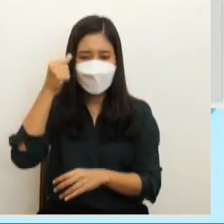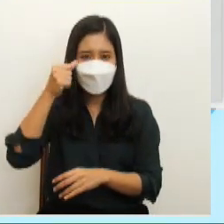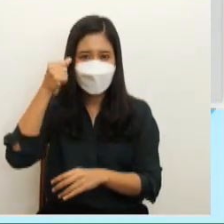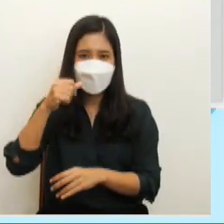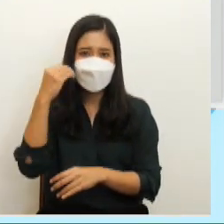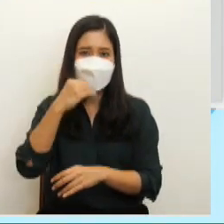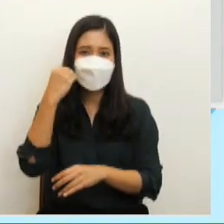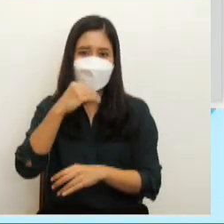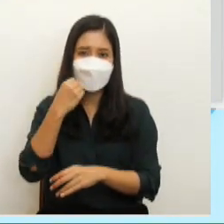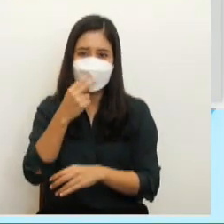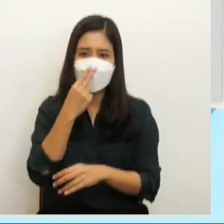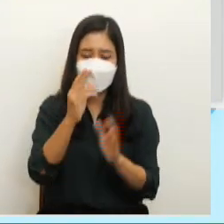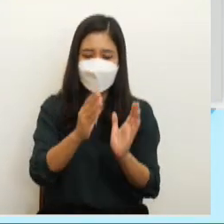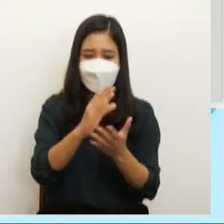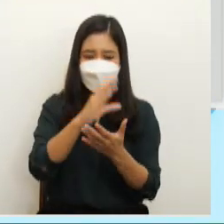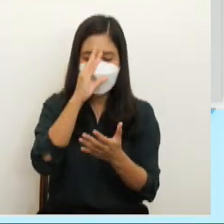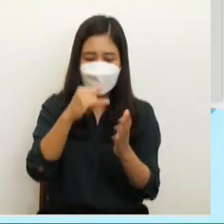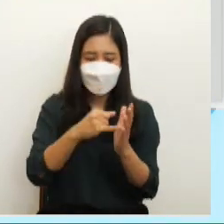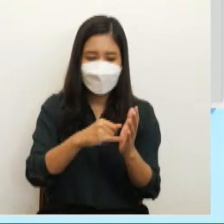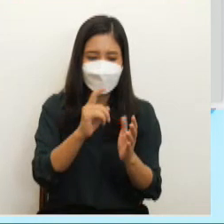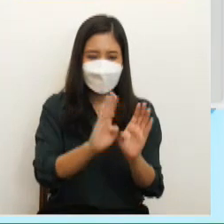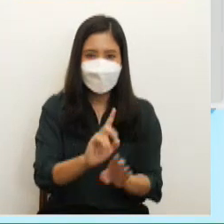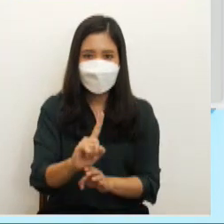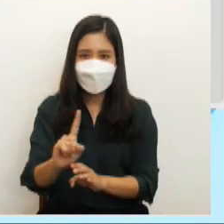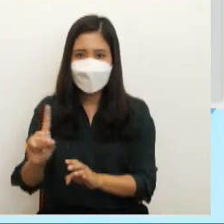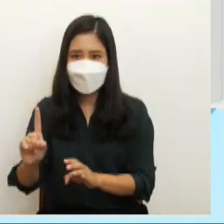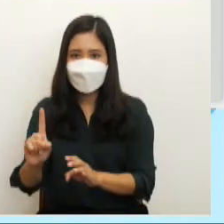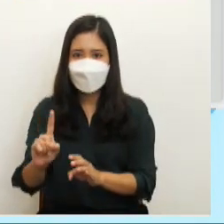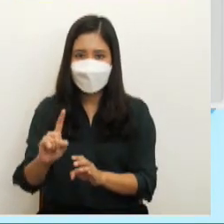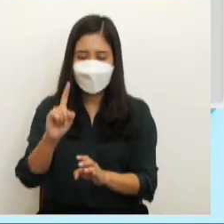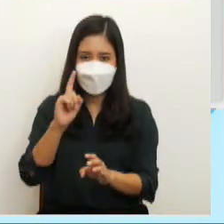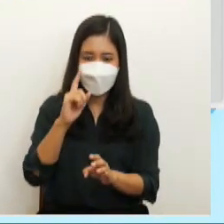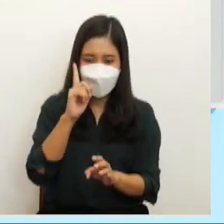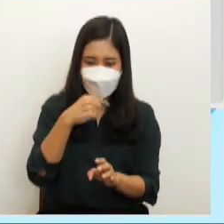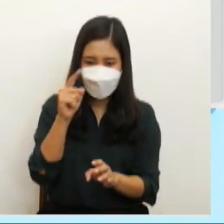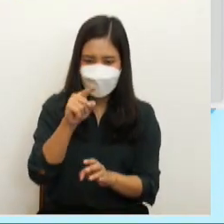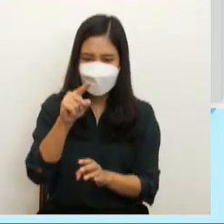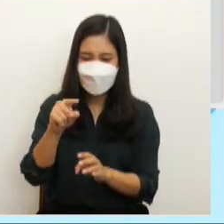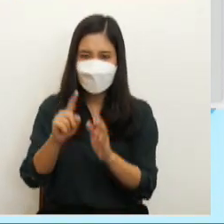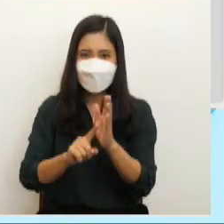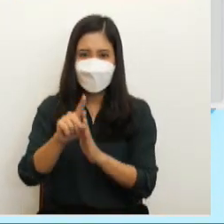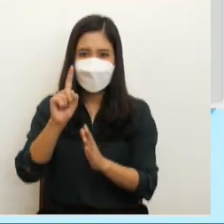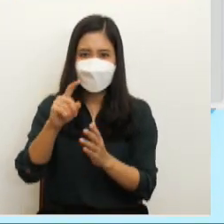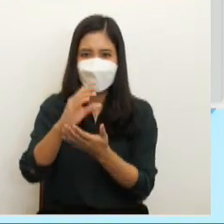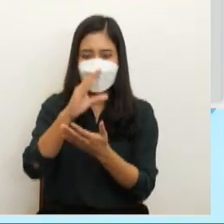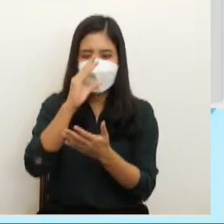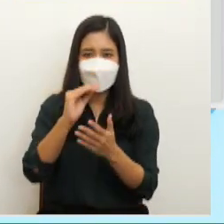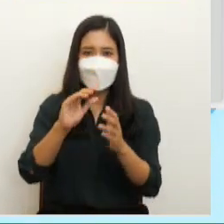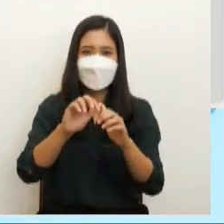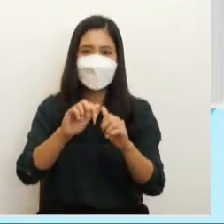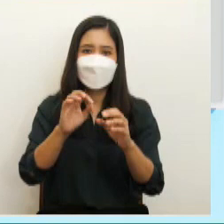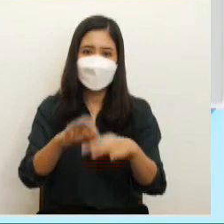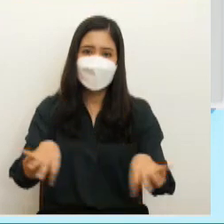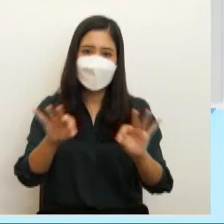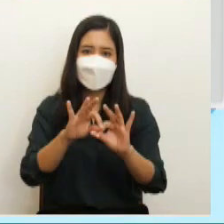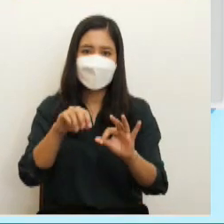เสี่ยงสูงหรือต่ำหรืออย่างไรถ้ามีคนเสี่ยงสูงก็ต้องคัดกรองอีกทีนึงไปเรียนเฉพาะที่เฉพาะทางเพื่อป้องกันปัญ